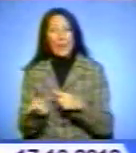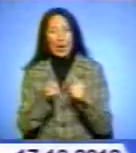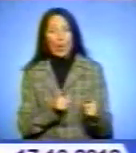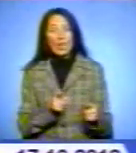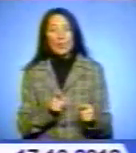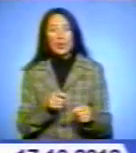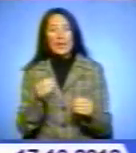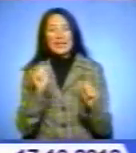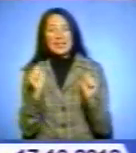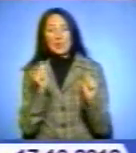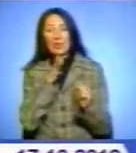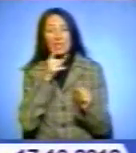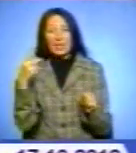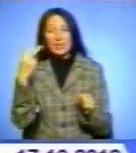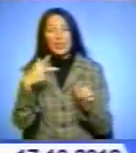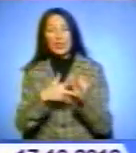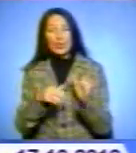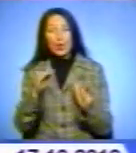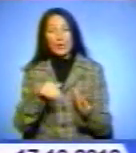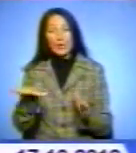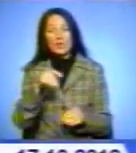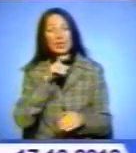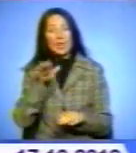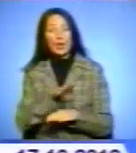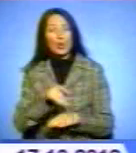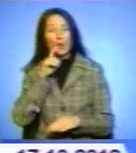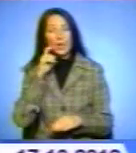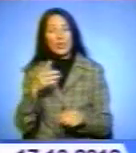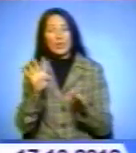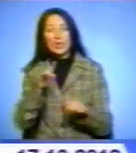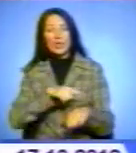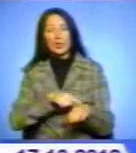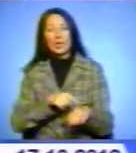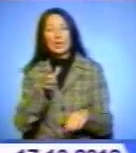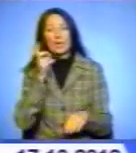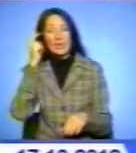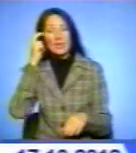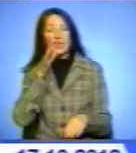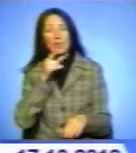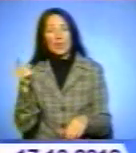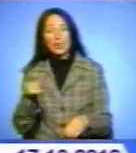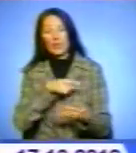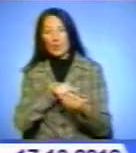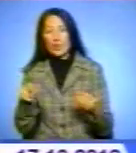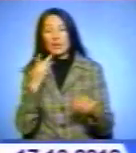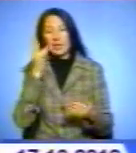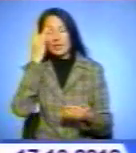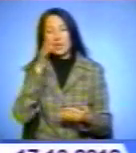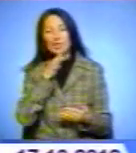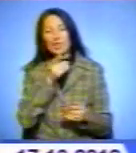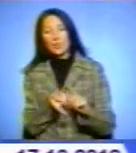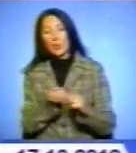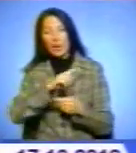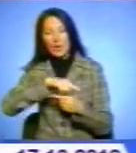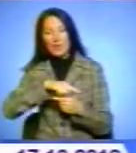час. 28 жовтня на усій території України о 4-й годині за київським часом відміняється літній час з переведенням